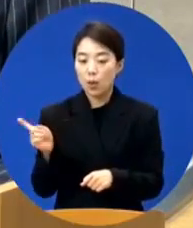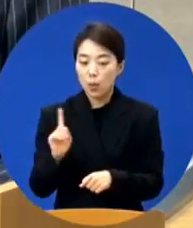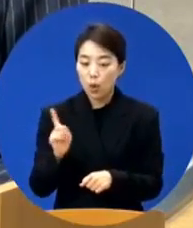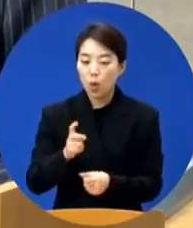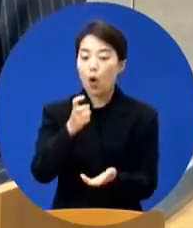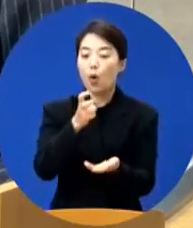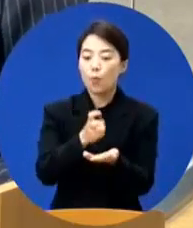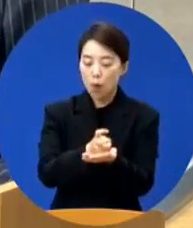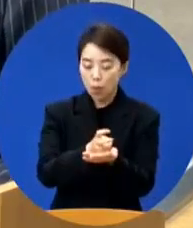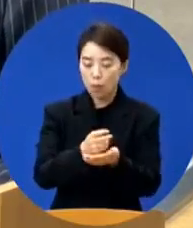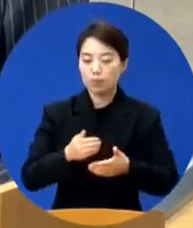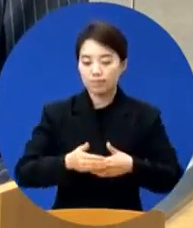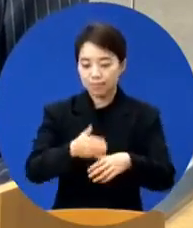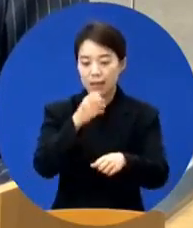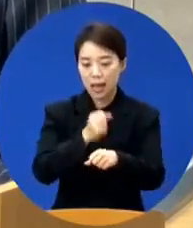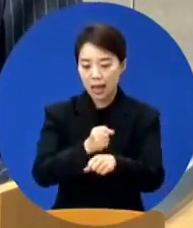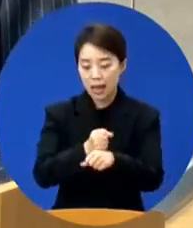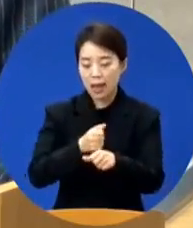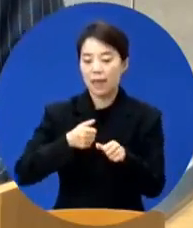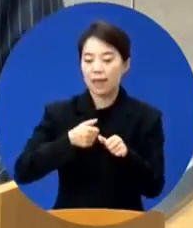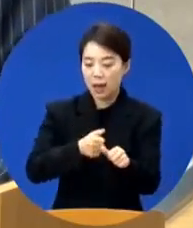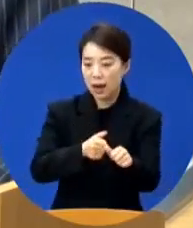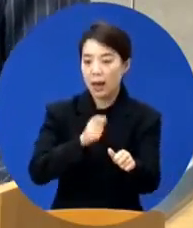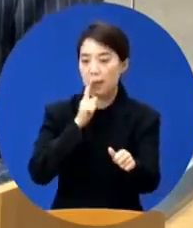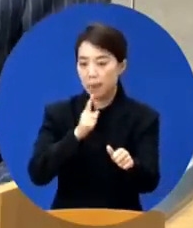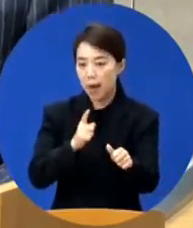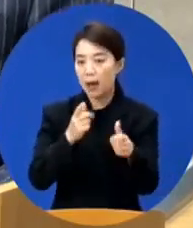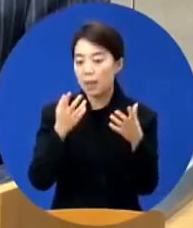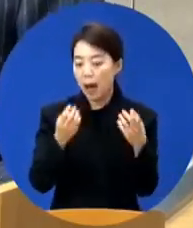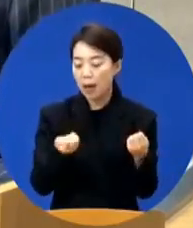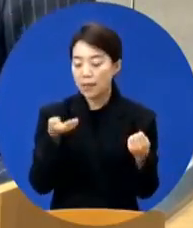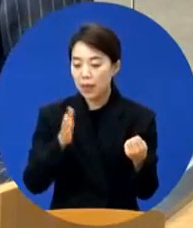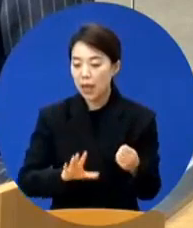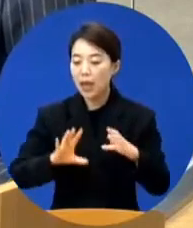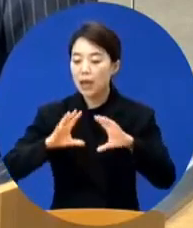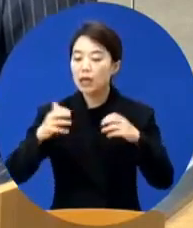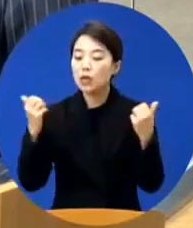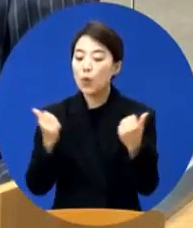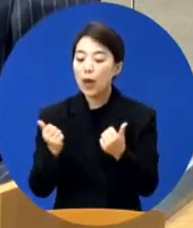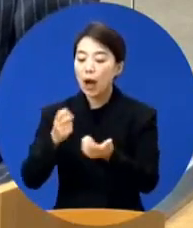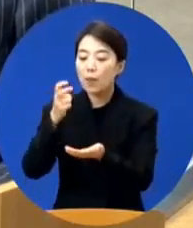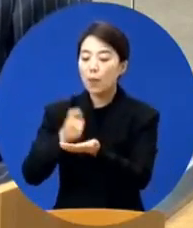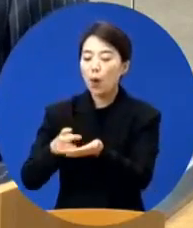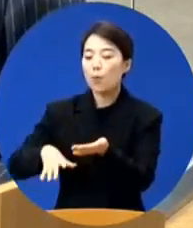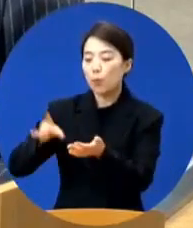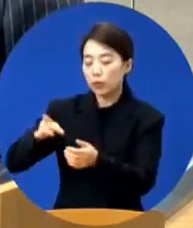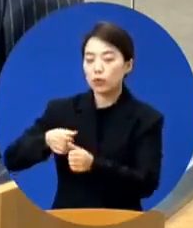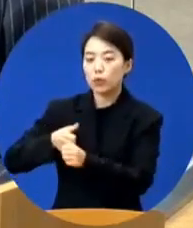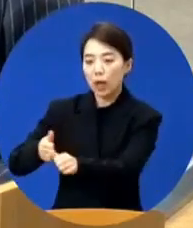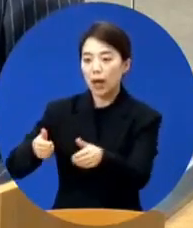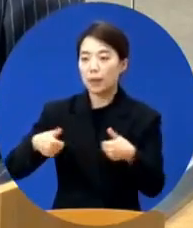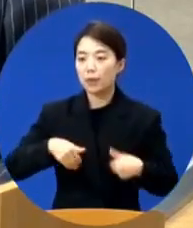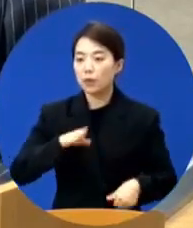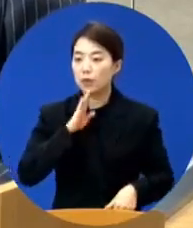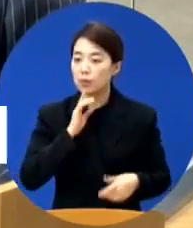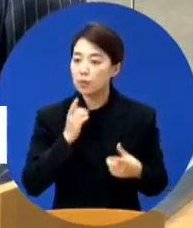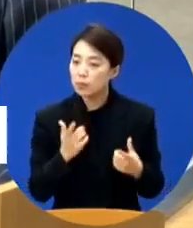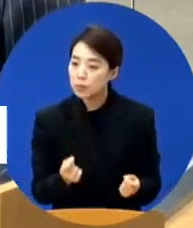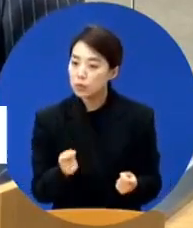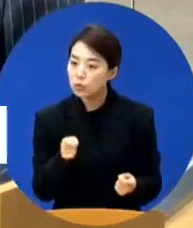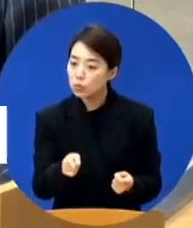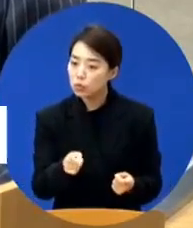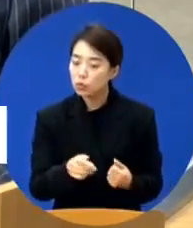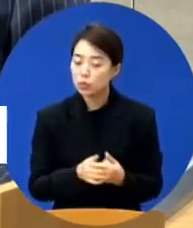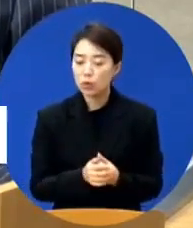절차를 따르라고 집행부에게. 그렇다면 의회가 먼저 법과 원칙 절차를 따라야 되는 거 아니겠습니까?